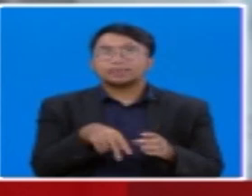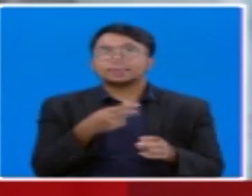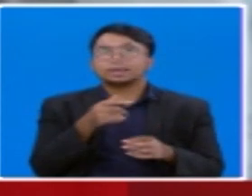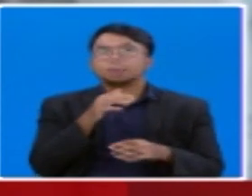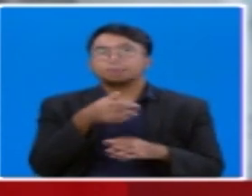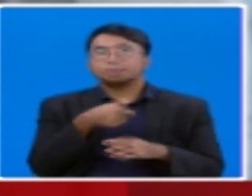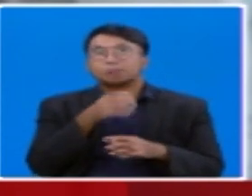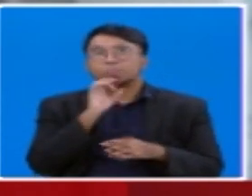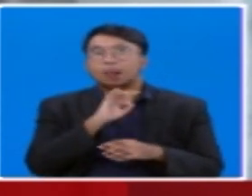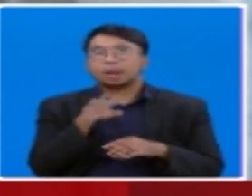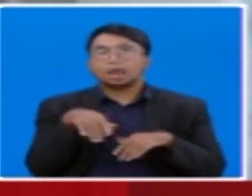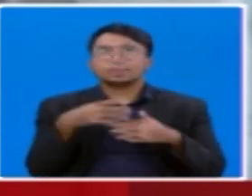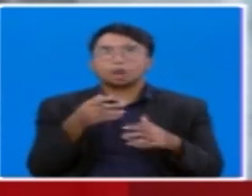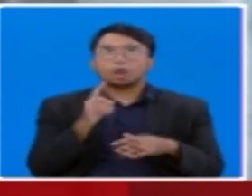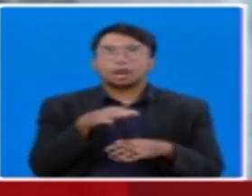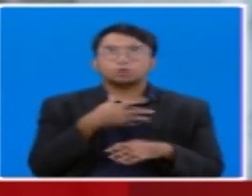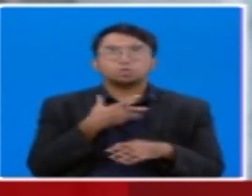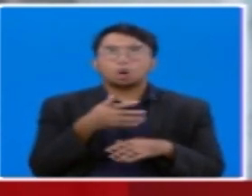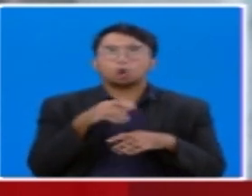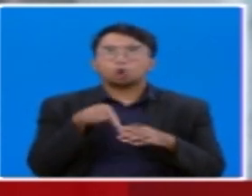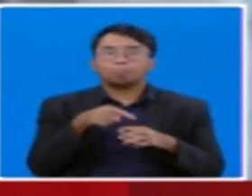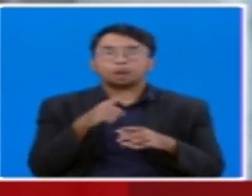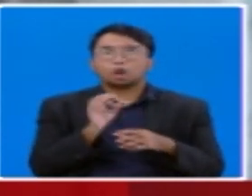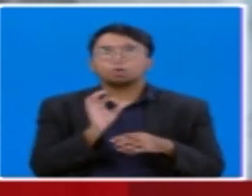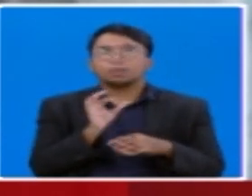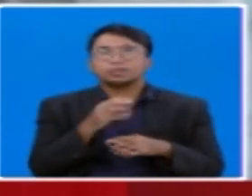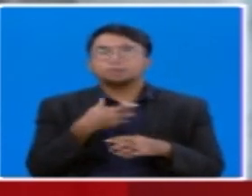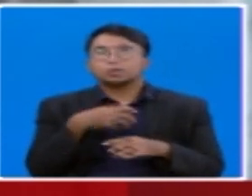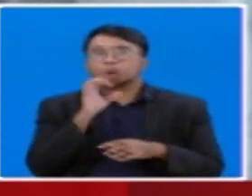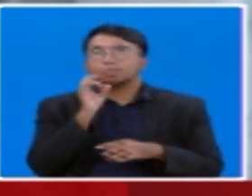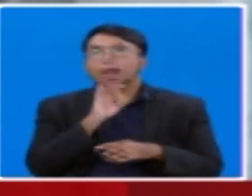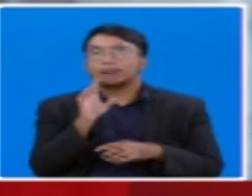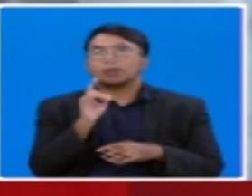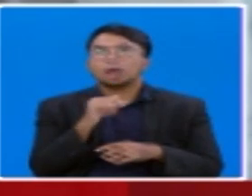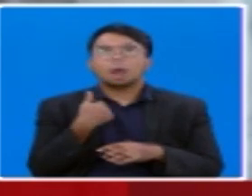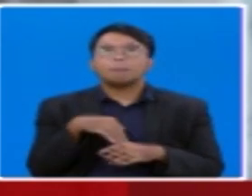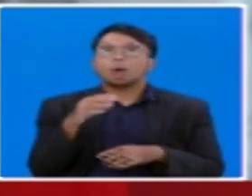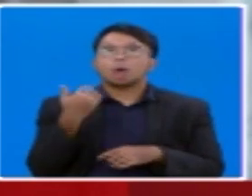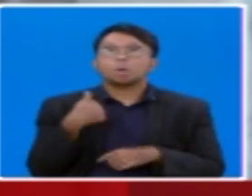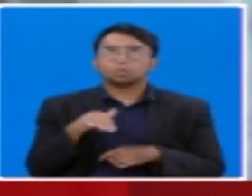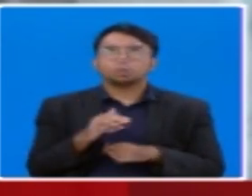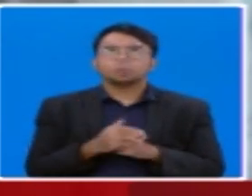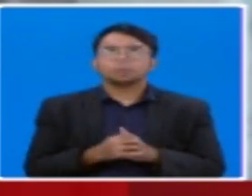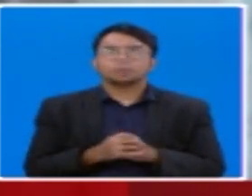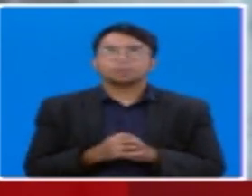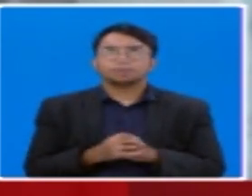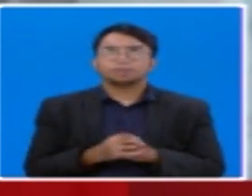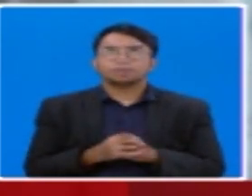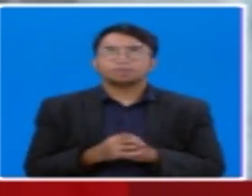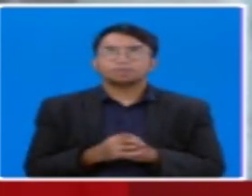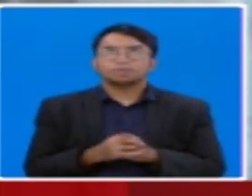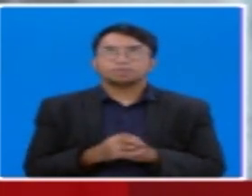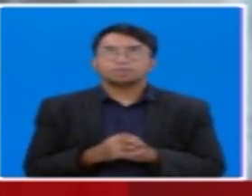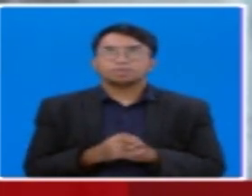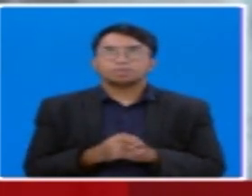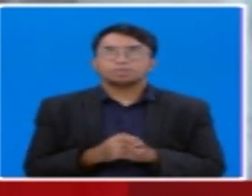sudah kecanduan minum kopi sehingga tidak mau diberikan minuman yang lain? Iya, tidak mau, sudah kecanduan dengan